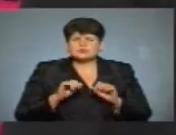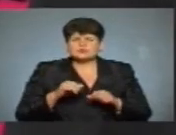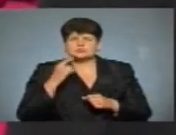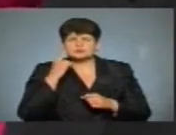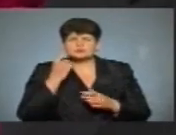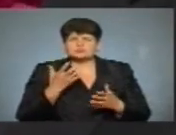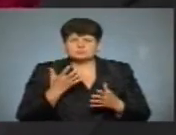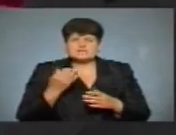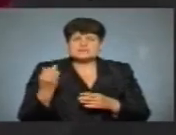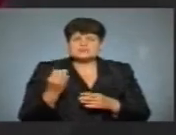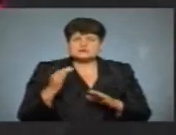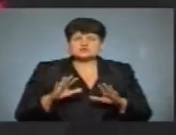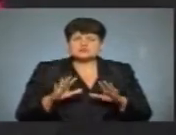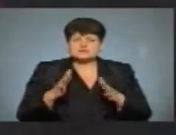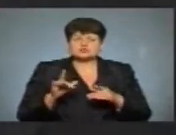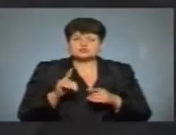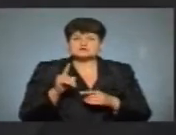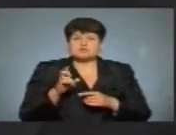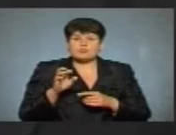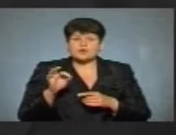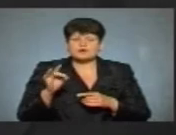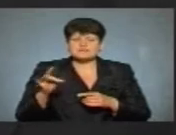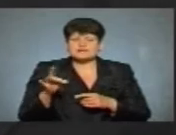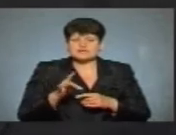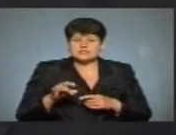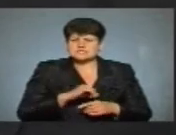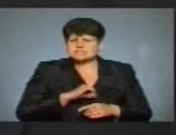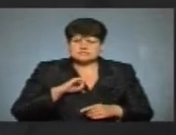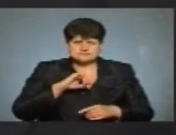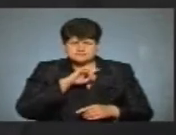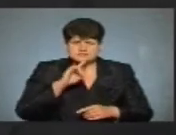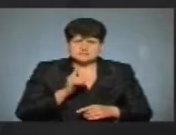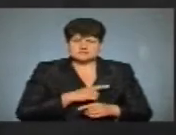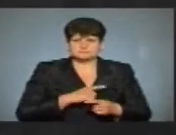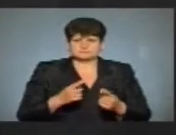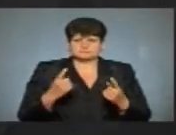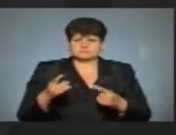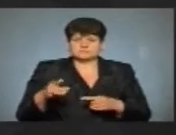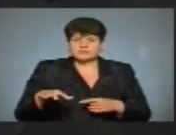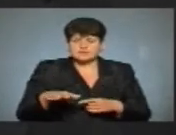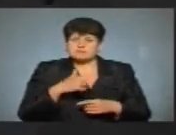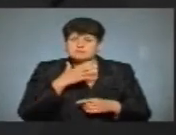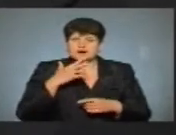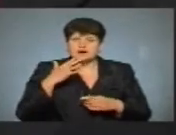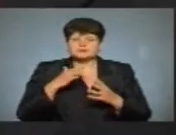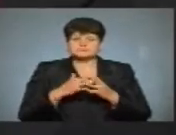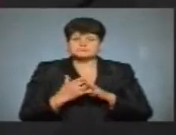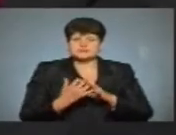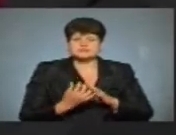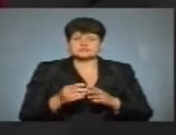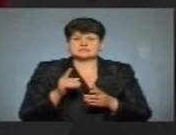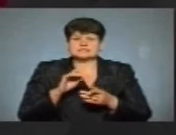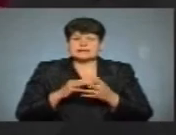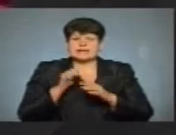подумати? Історично склалося, що Зборівський район самий потужний, самий великий. Багато, так сказати, населених пунктів, сільських